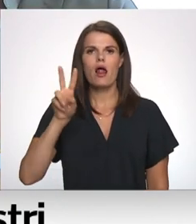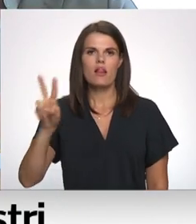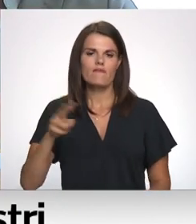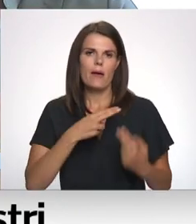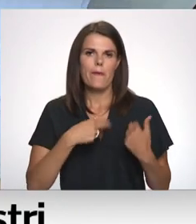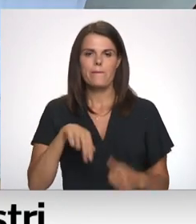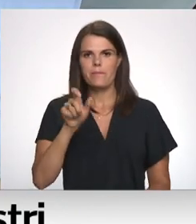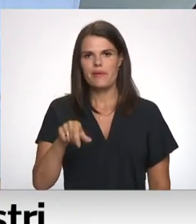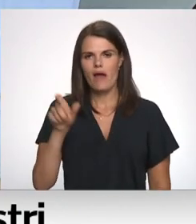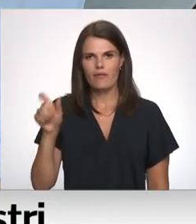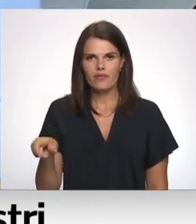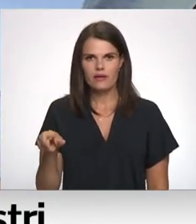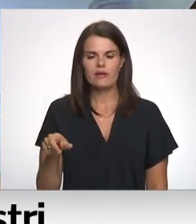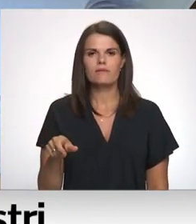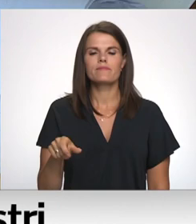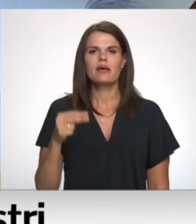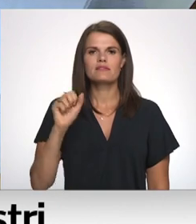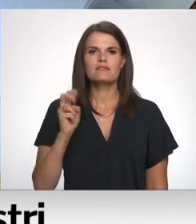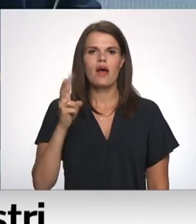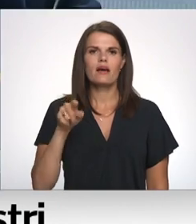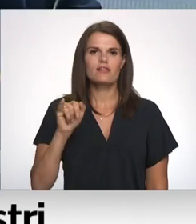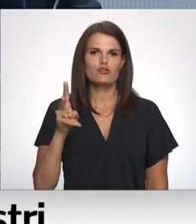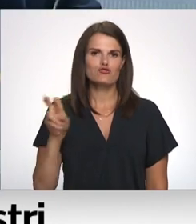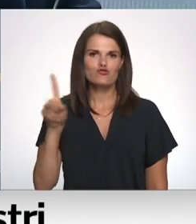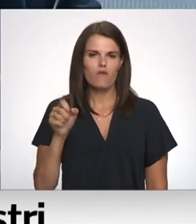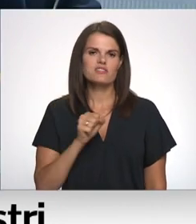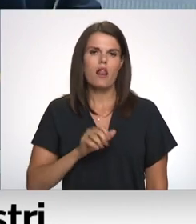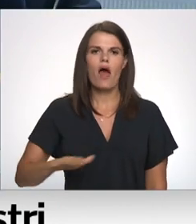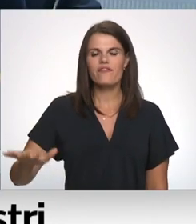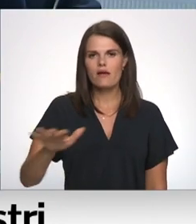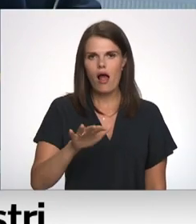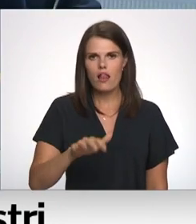un Ieveta Benkena Rīgā. Madara Līcīte, Inkuss Graudiņš, Latvijas televīzija.